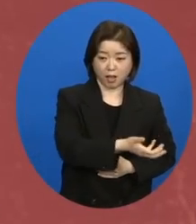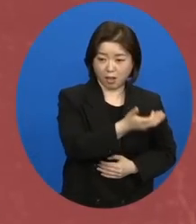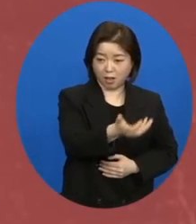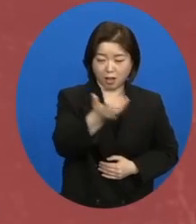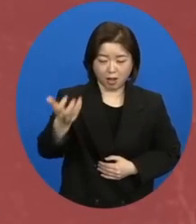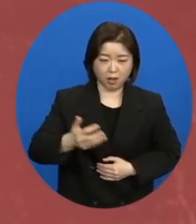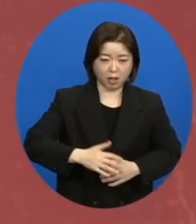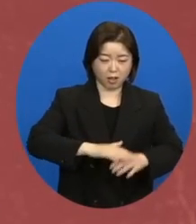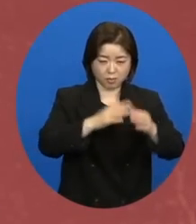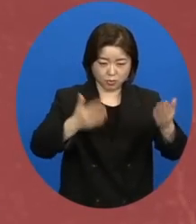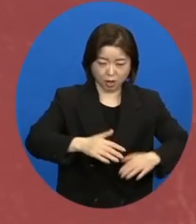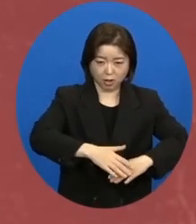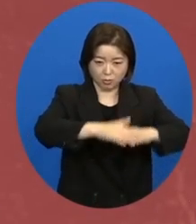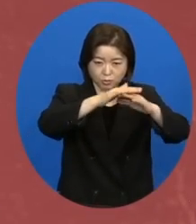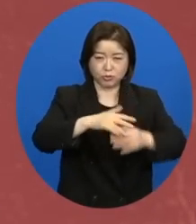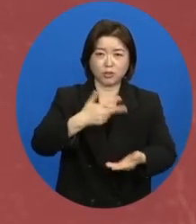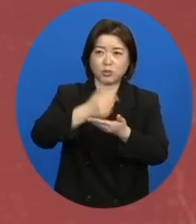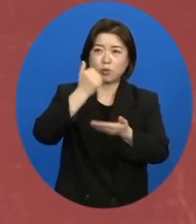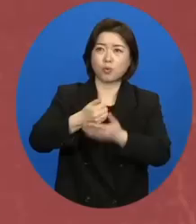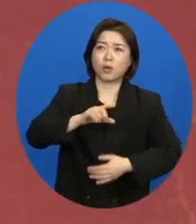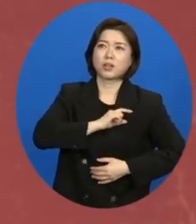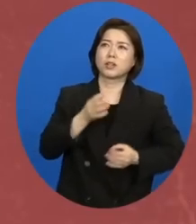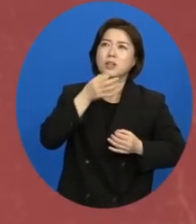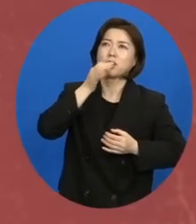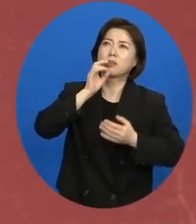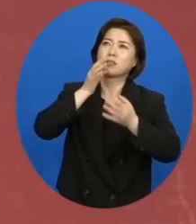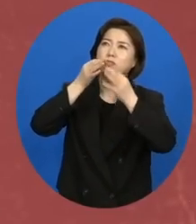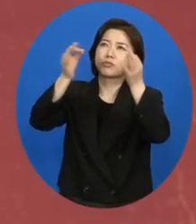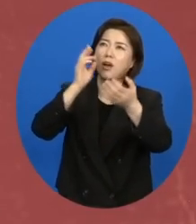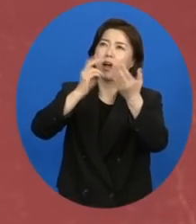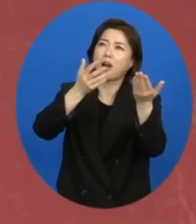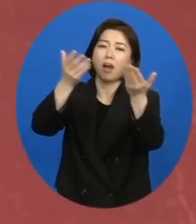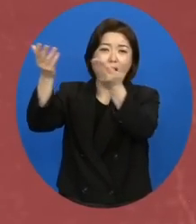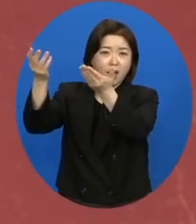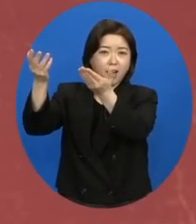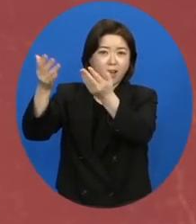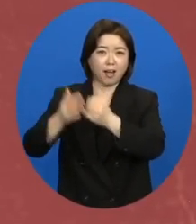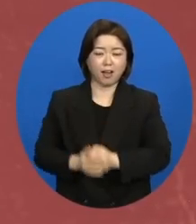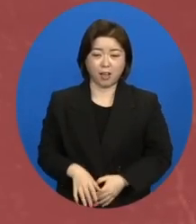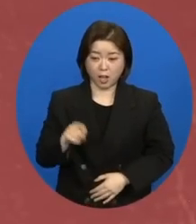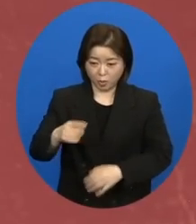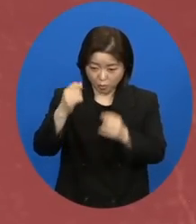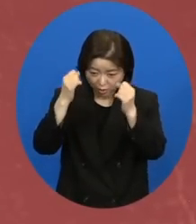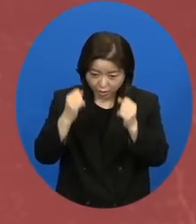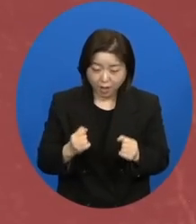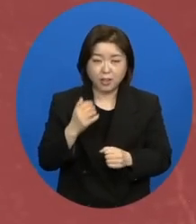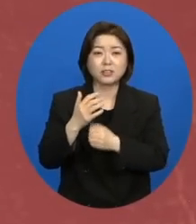단을 쌓고 여호와 이름을 부른 거예요, 그냥. 그랬더니 계신 하나님이